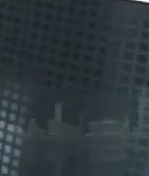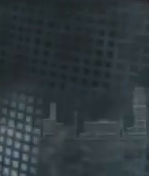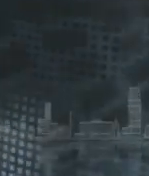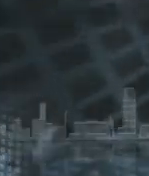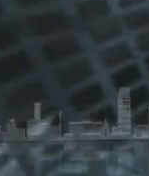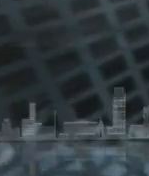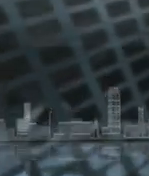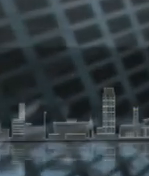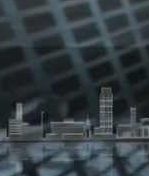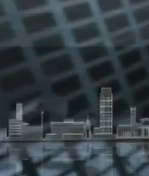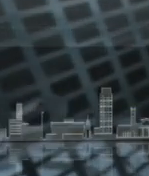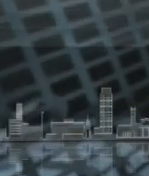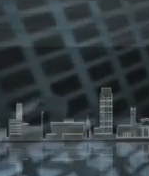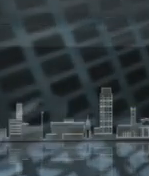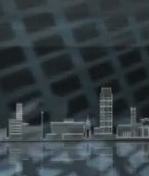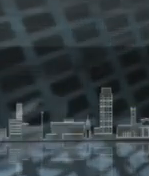Музика